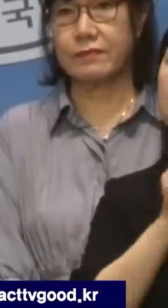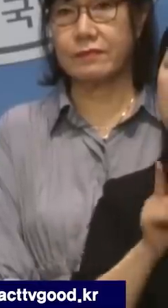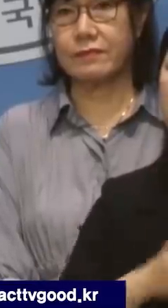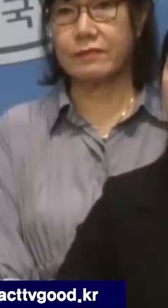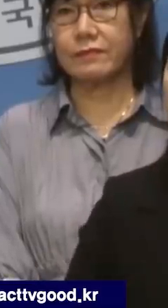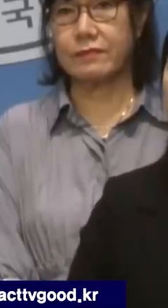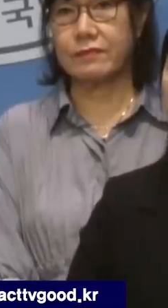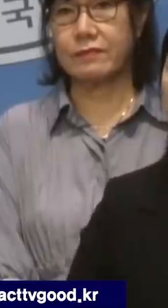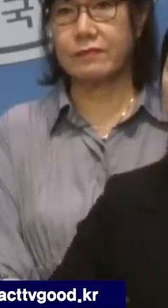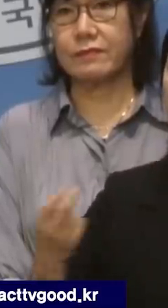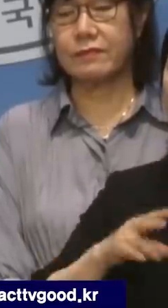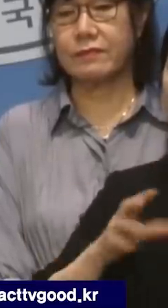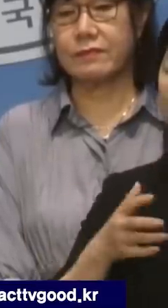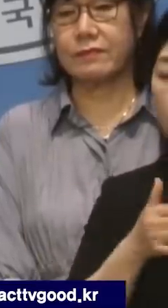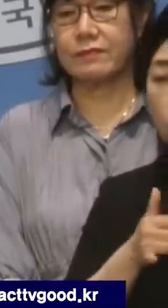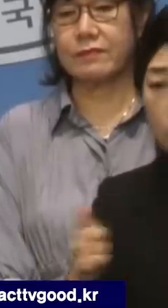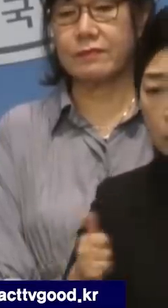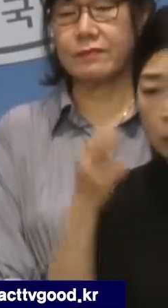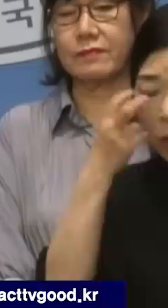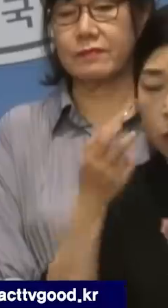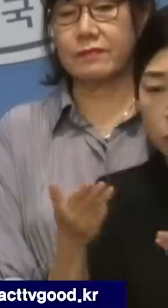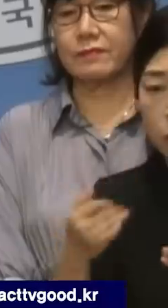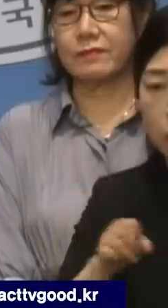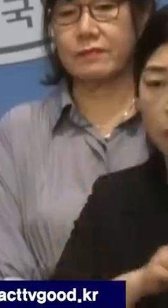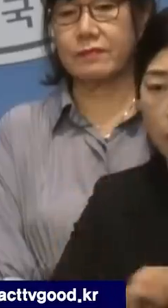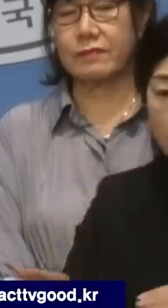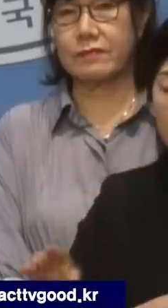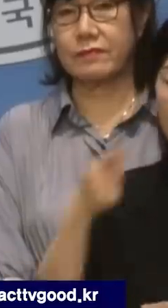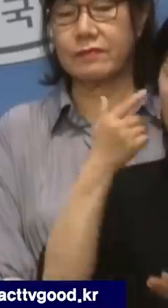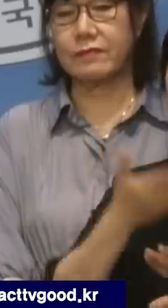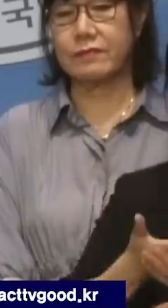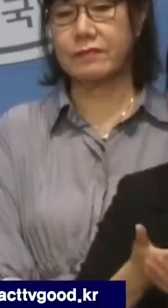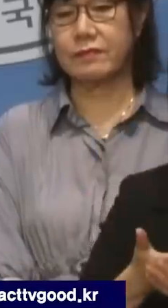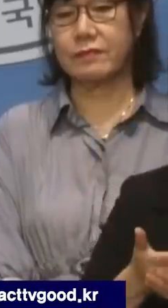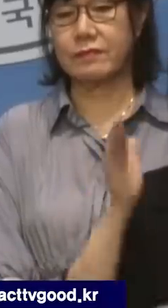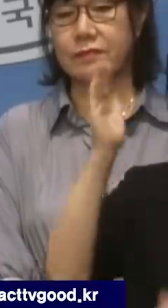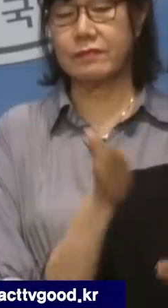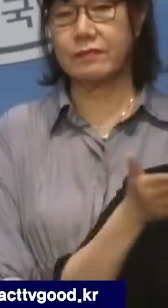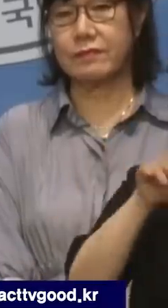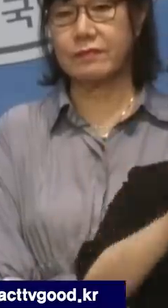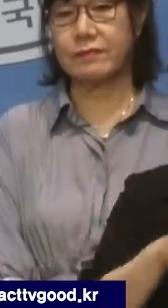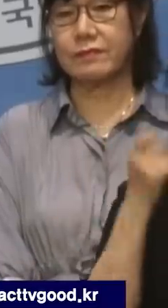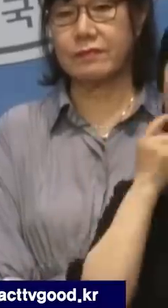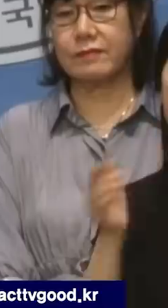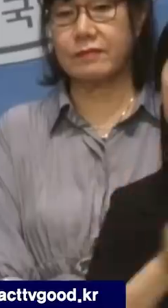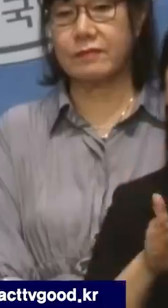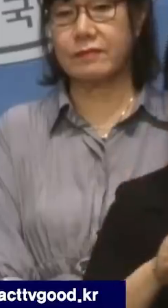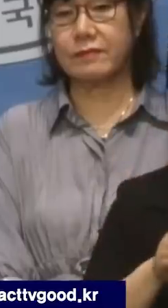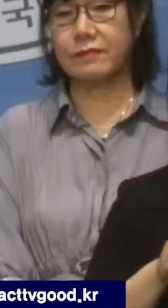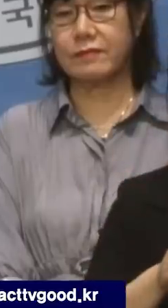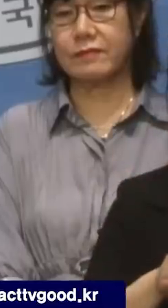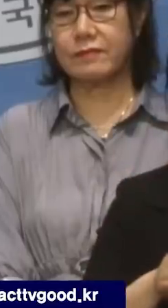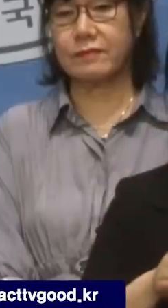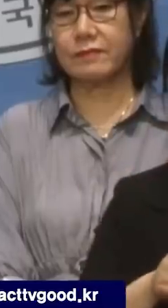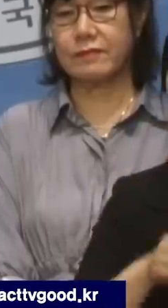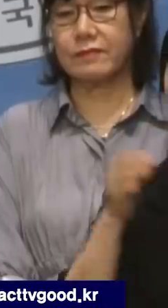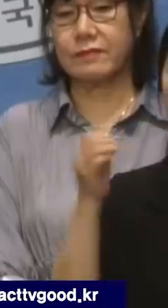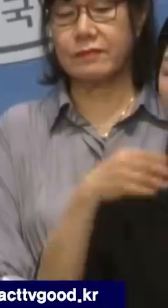지키려는 방류 반대의 목소리를 거짓 선동으로 치부하면서 국민을 호도하고